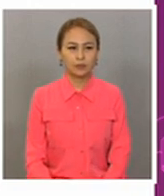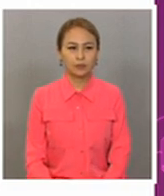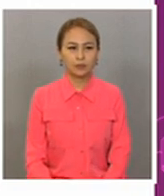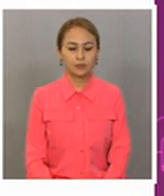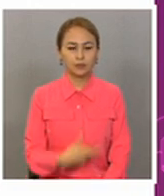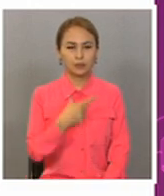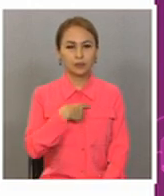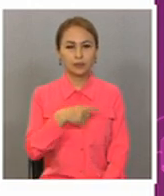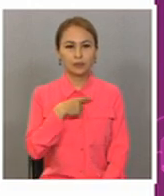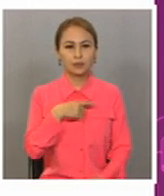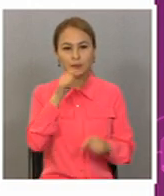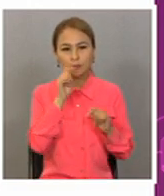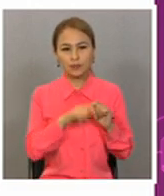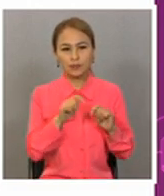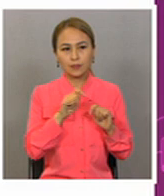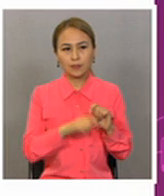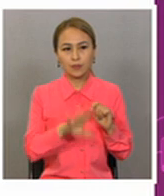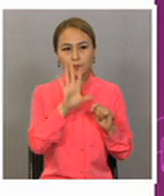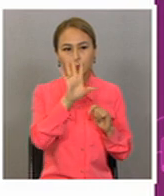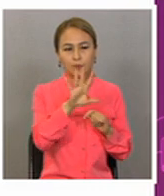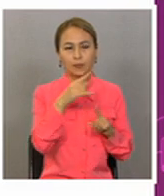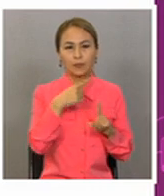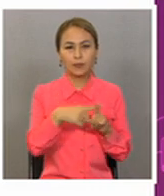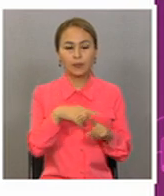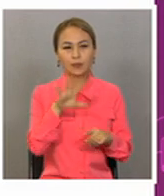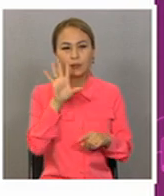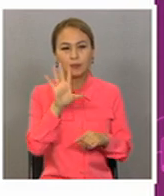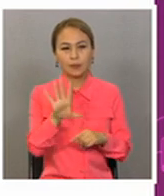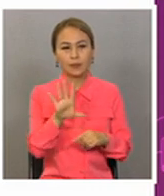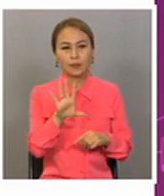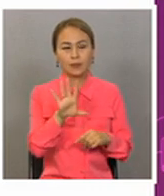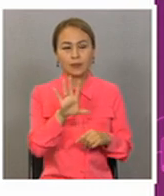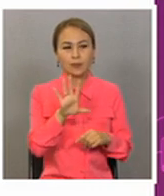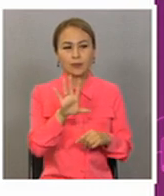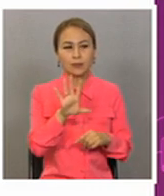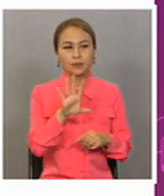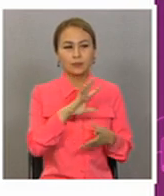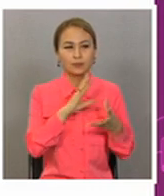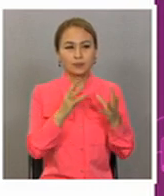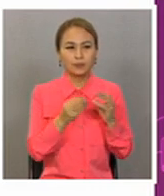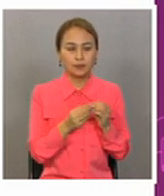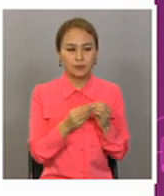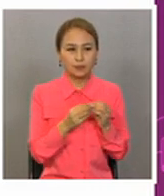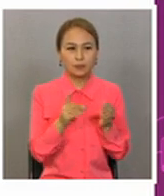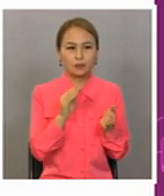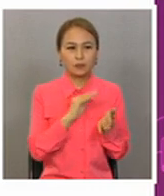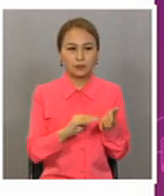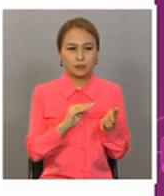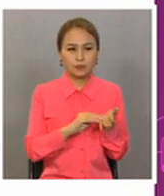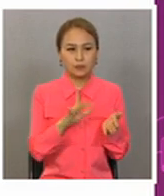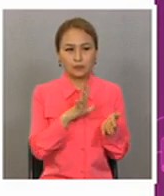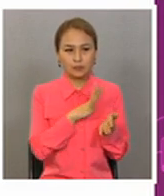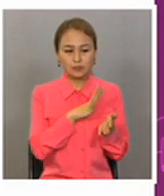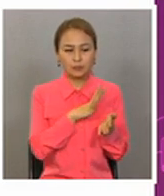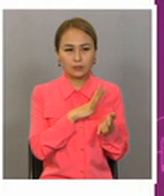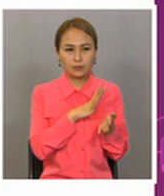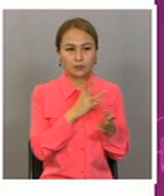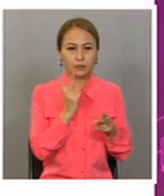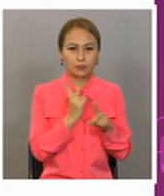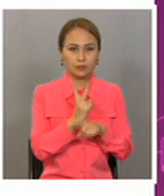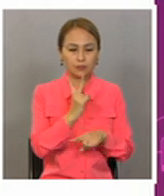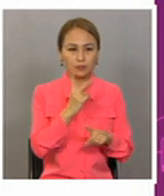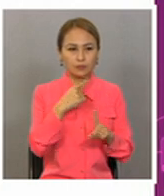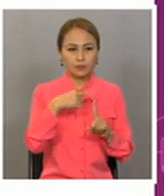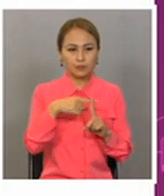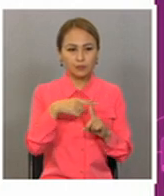Өздеріңді тексеріңдер. 5 және 2 сандарының көбейтіндісін қосынды түрінде жазу үшін 5 санын 2 рет